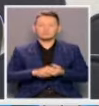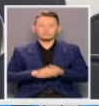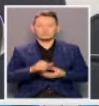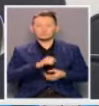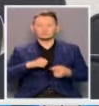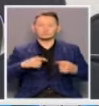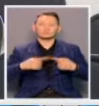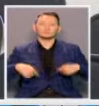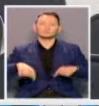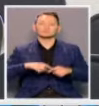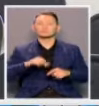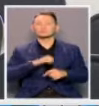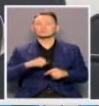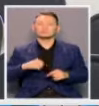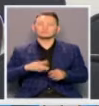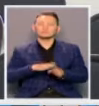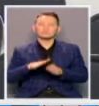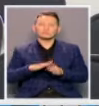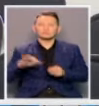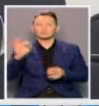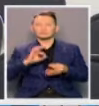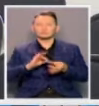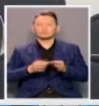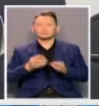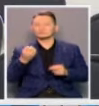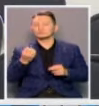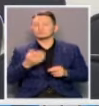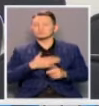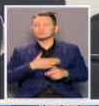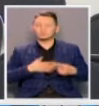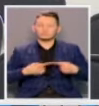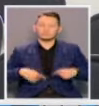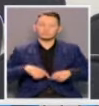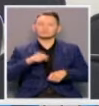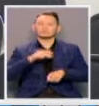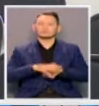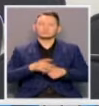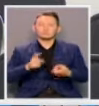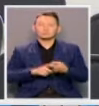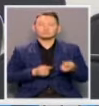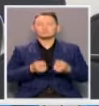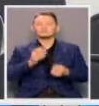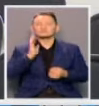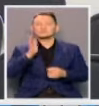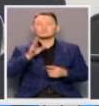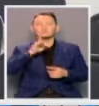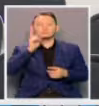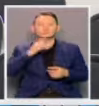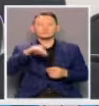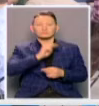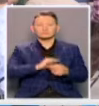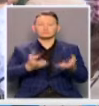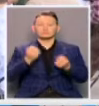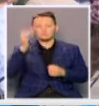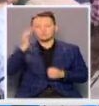өзіміздің болашағымыз үшін, Қазақстанның болашағы үшін және біздің компанияның болашағы үшін жас кадрларды осындай деп тауып